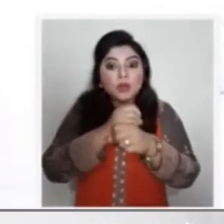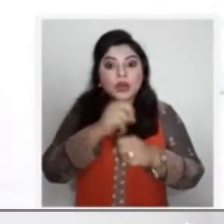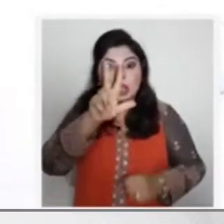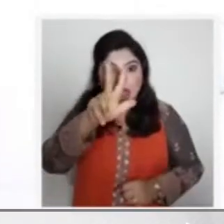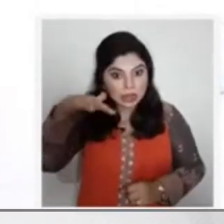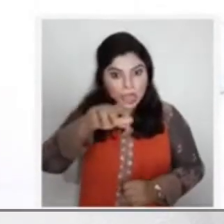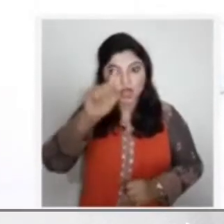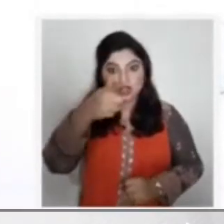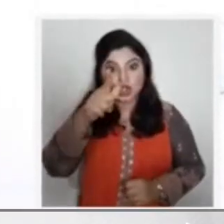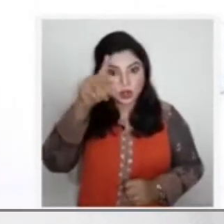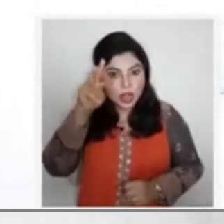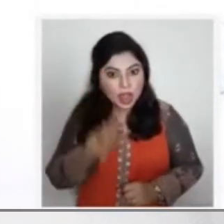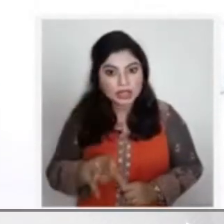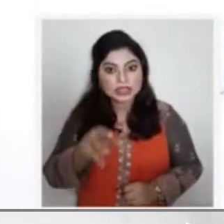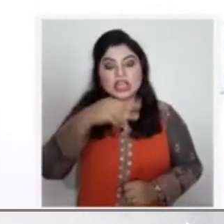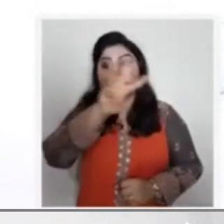১৪৬৫০টি